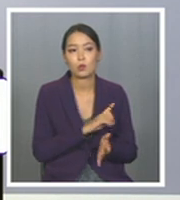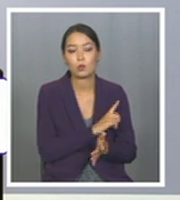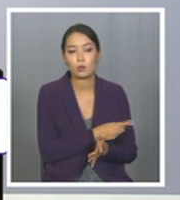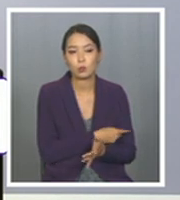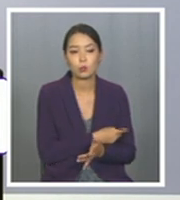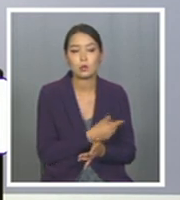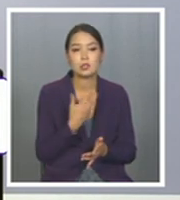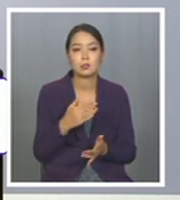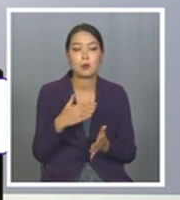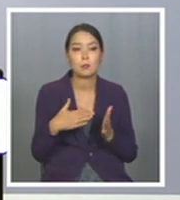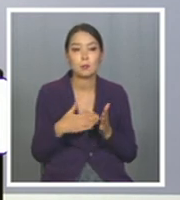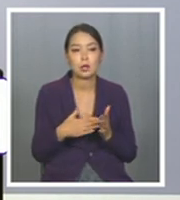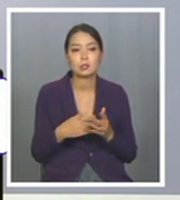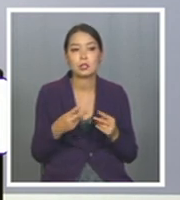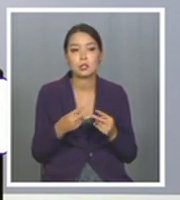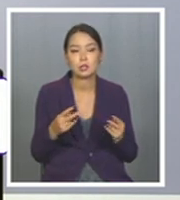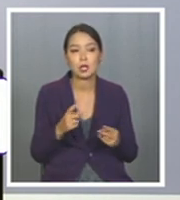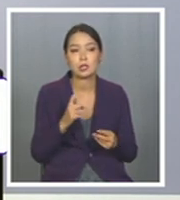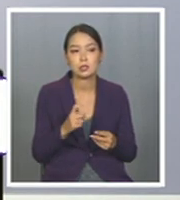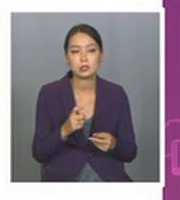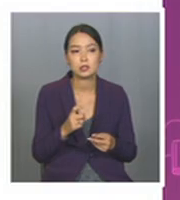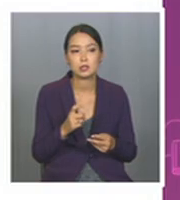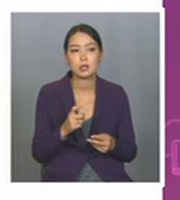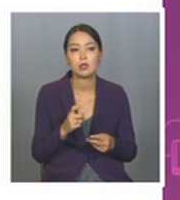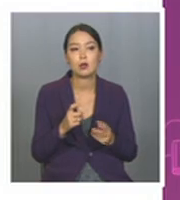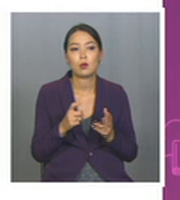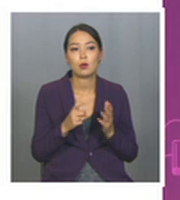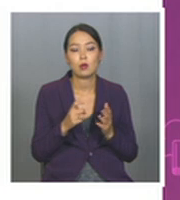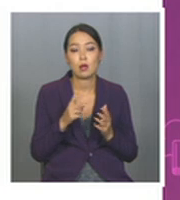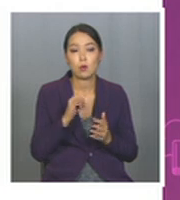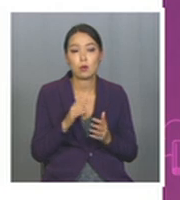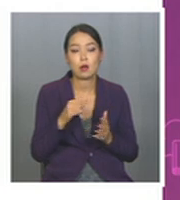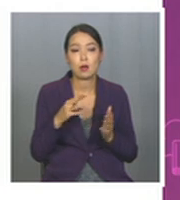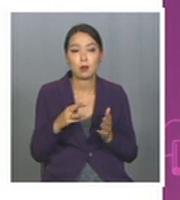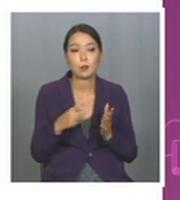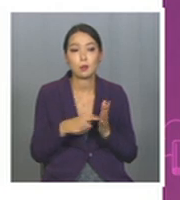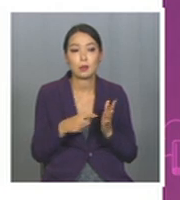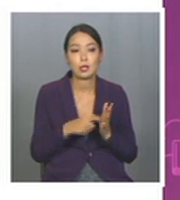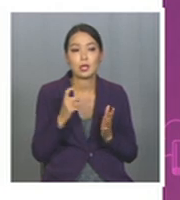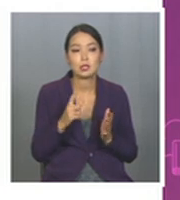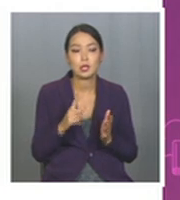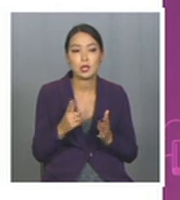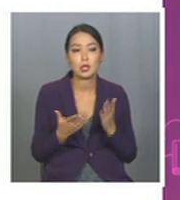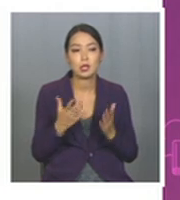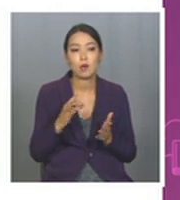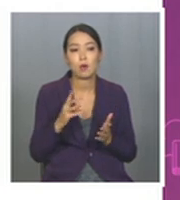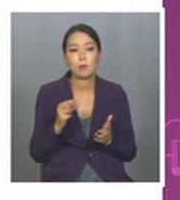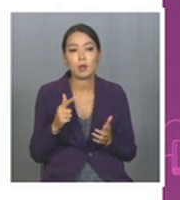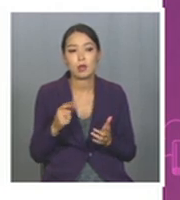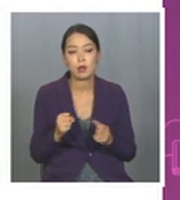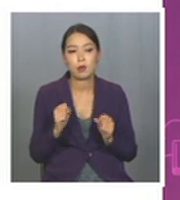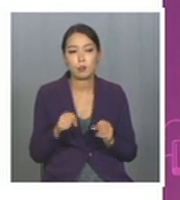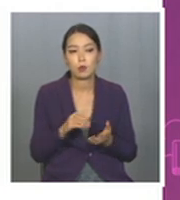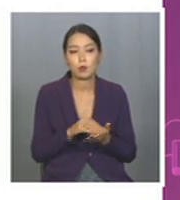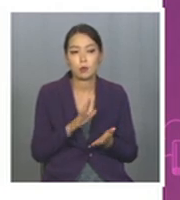болады кернеудің максимум мәні бөлінген XL, немесе мына жерге омега L-ді да қоюға болады. Бұл жердегі